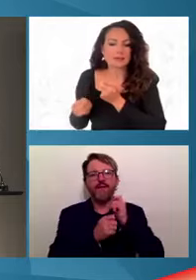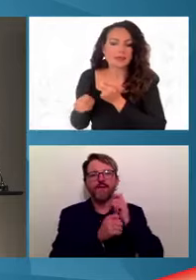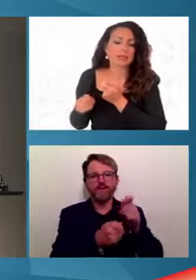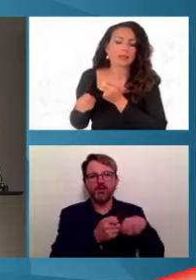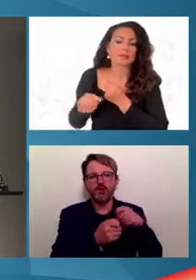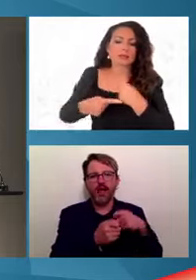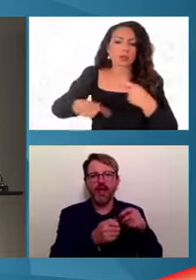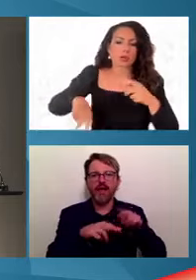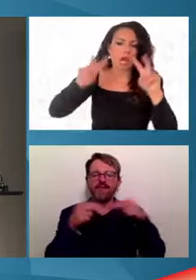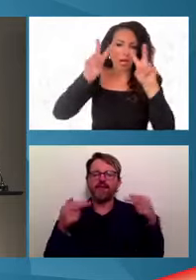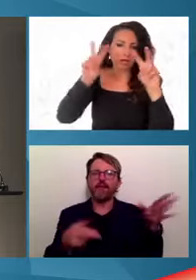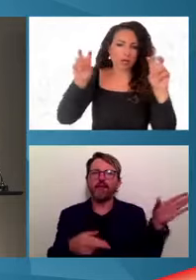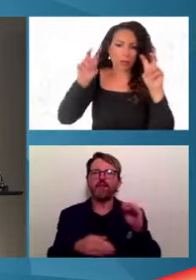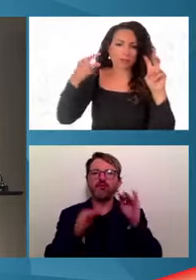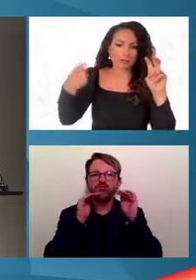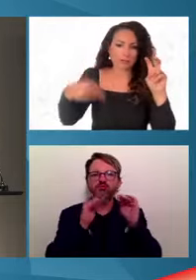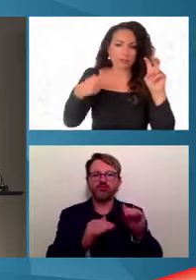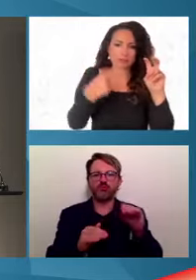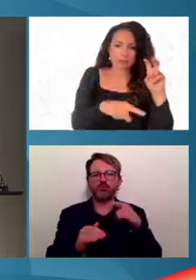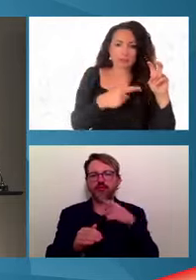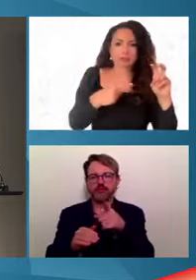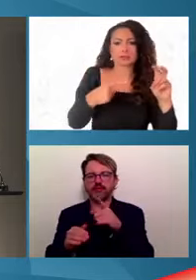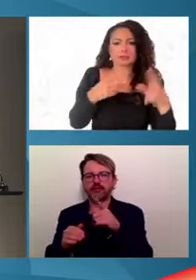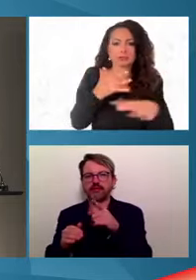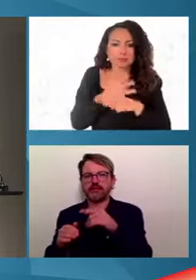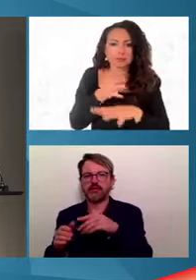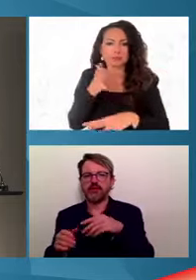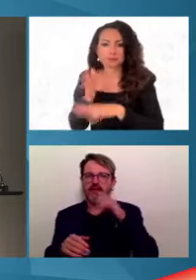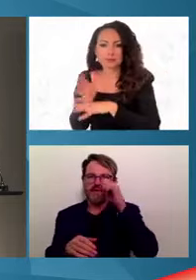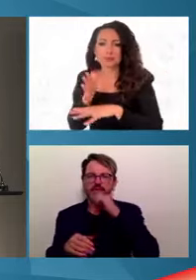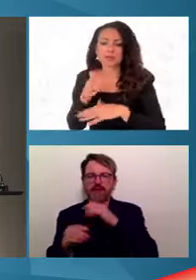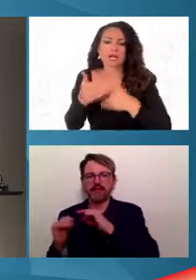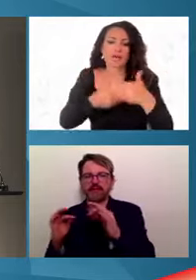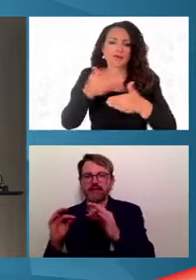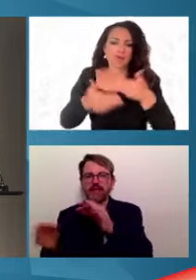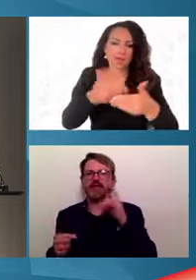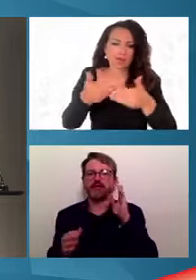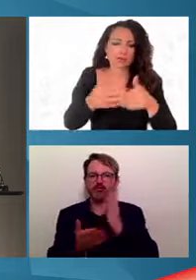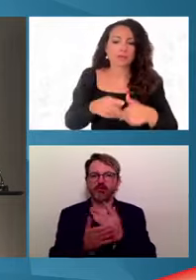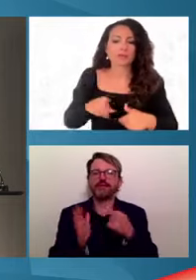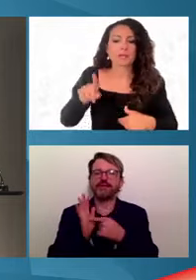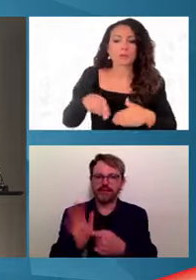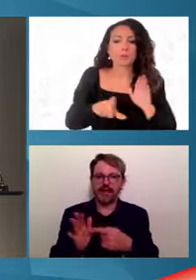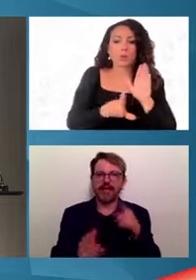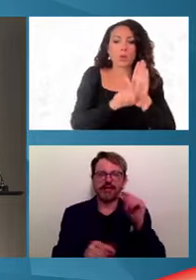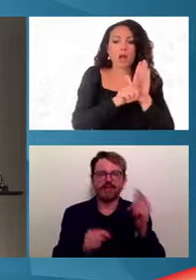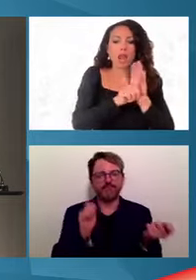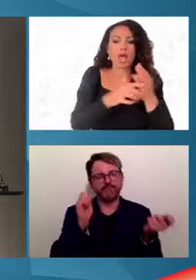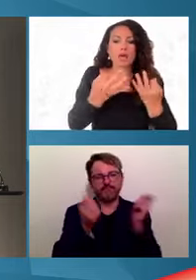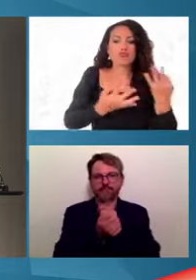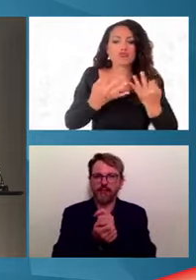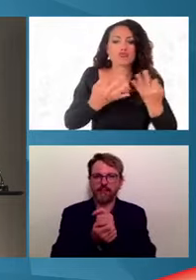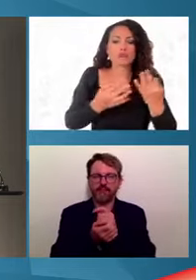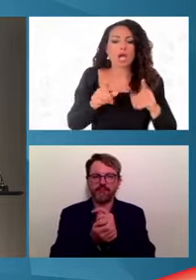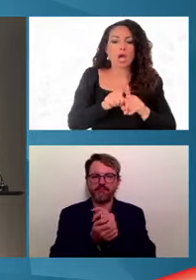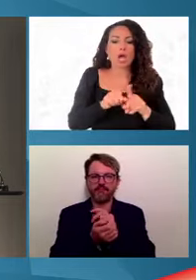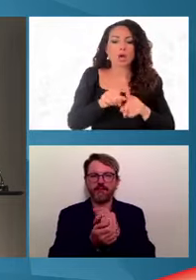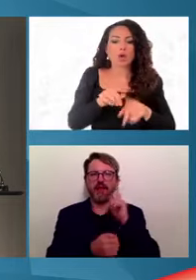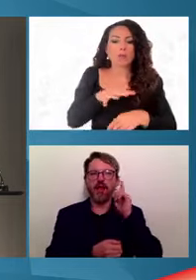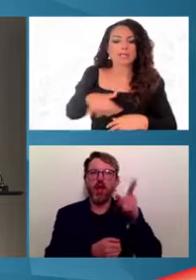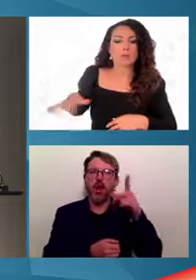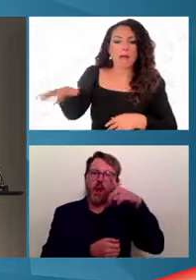Gesetz zum Schutz der aquatischen Lebensräume, allein schon die Bezeichnung zeigt diesen Paradigmenwechsel. Dann Bevölkerungsschutz, auch